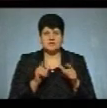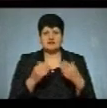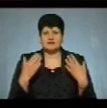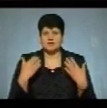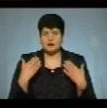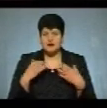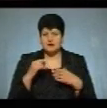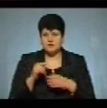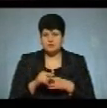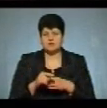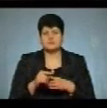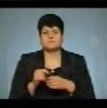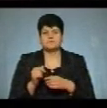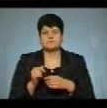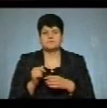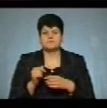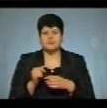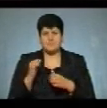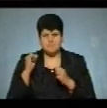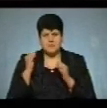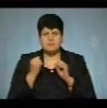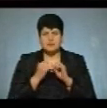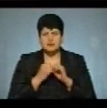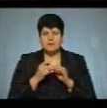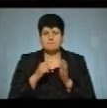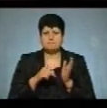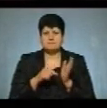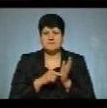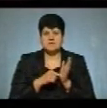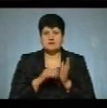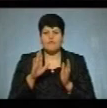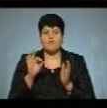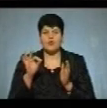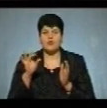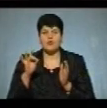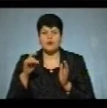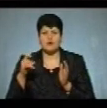віддихали тоді, мені пам'ятається, місто Ворохта.